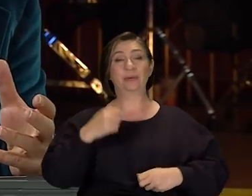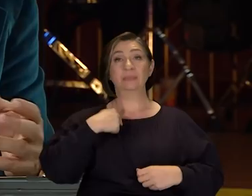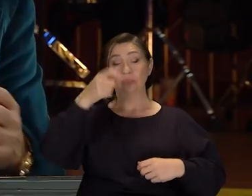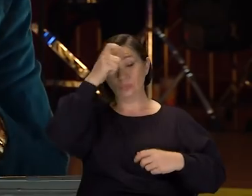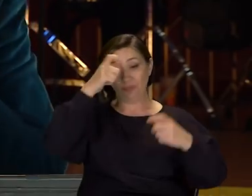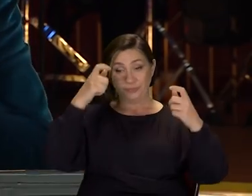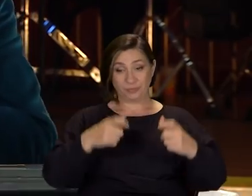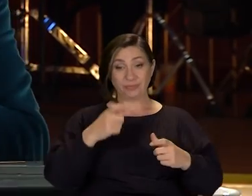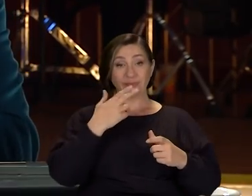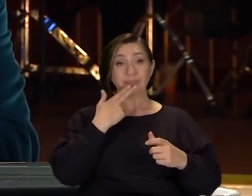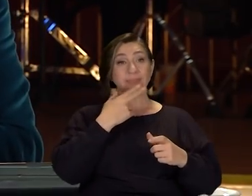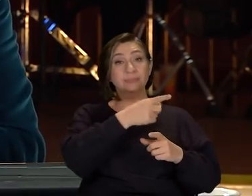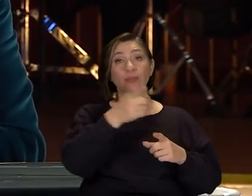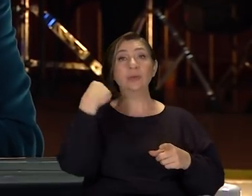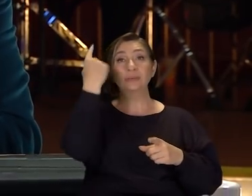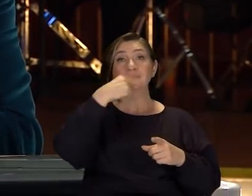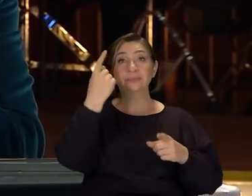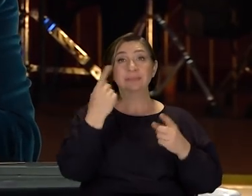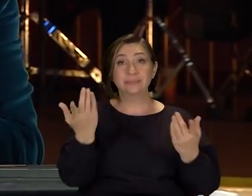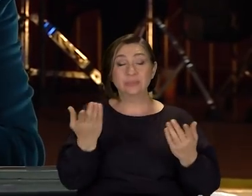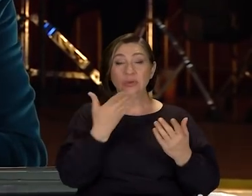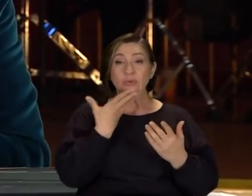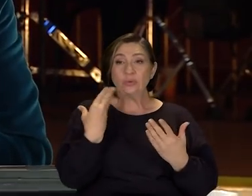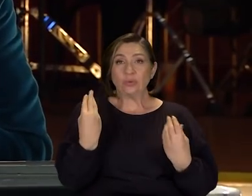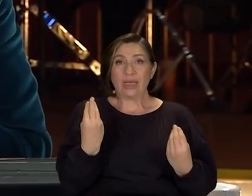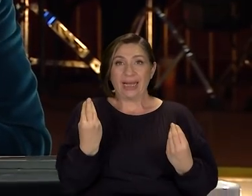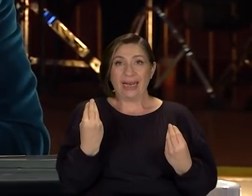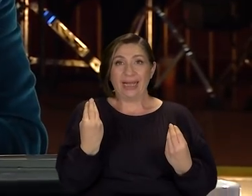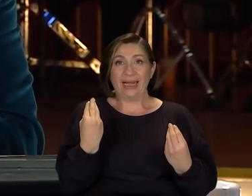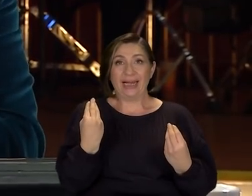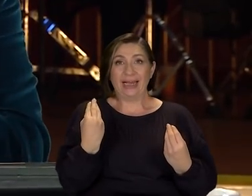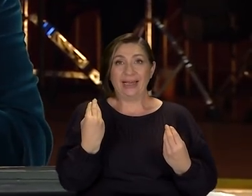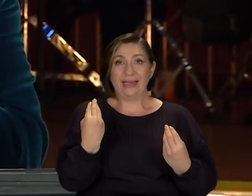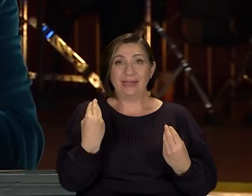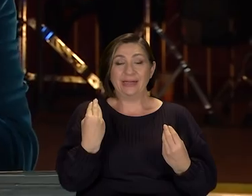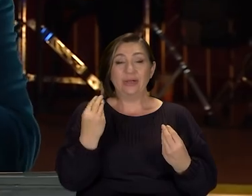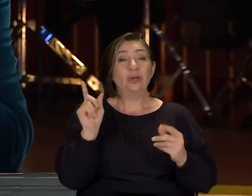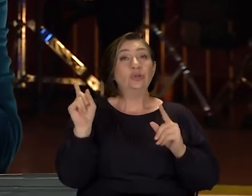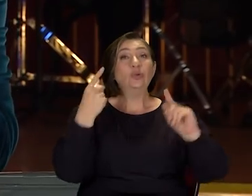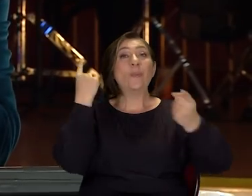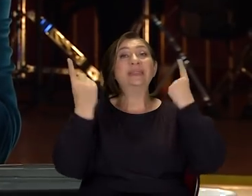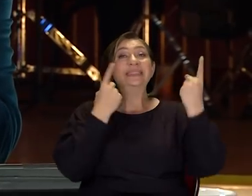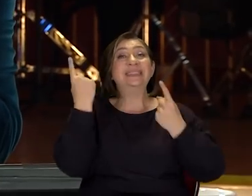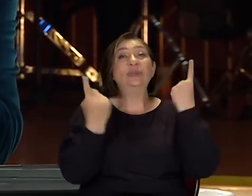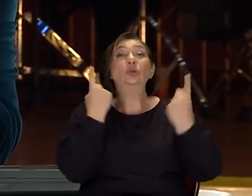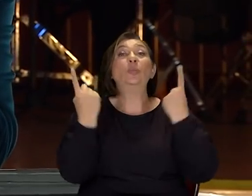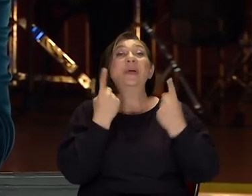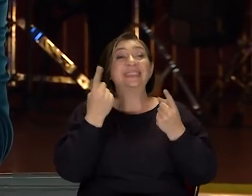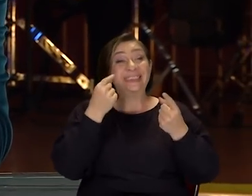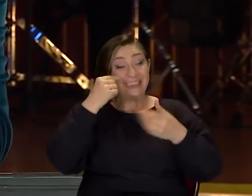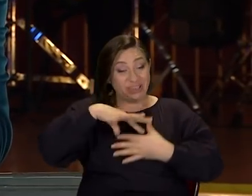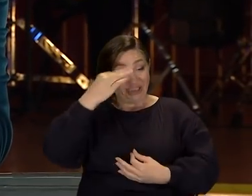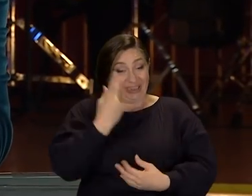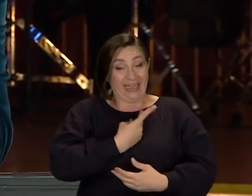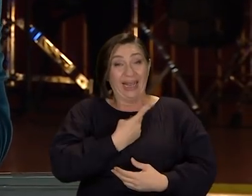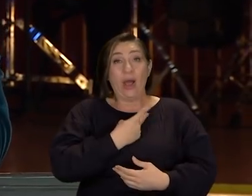bizim memleketimiz ve kadınlarımızın mizacı, güzellikleri, sürprizleri, sürprizli